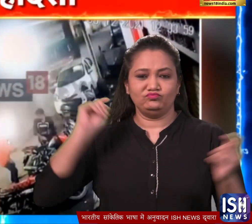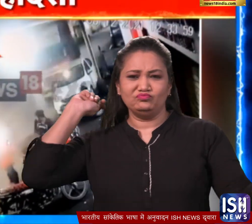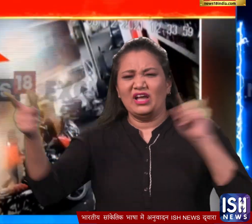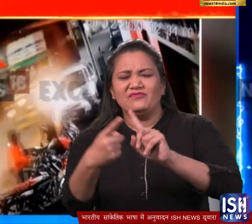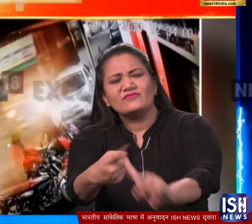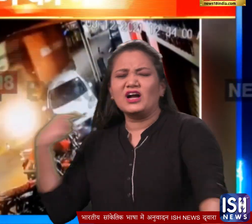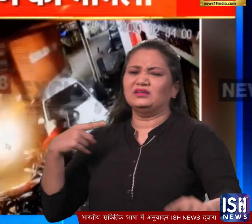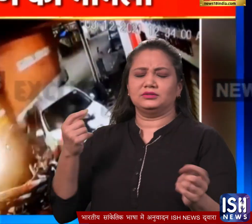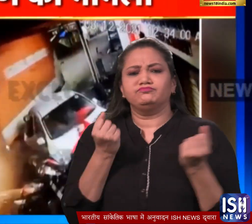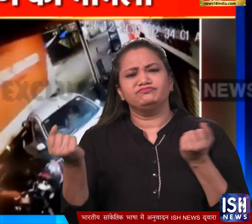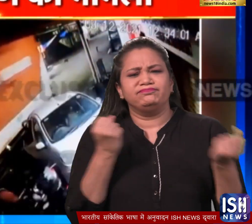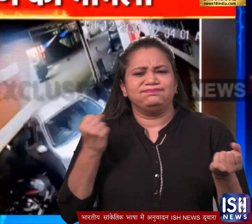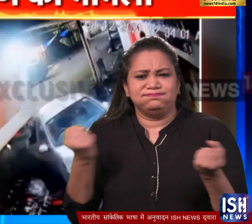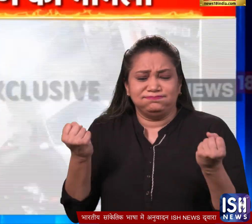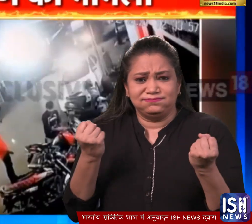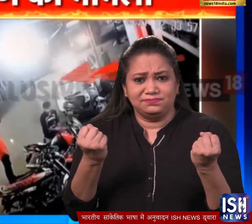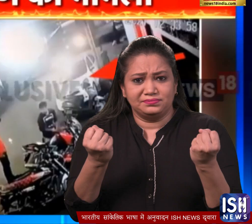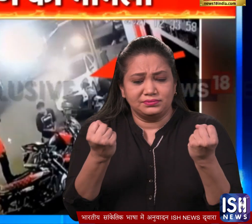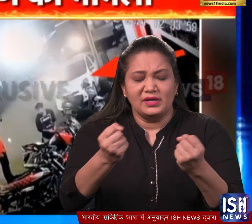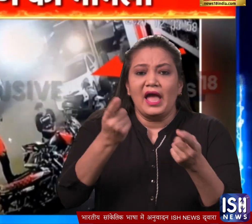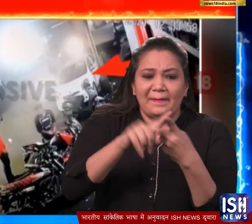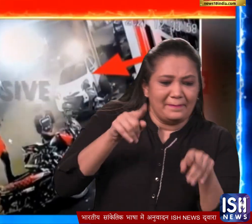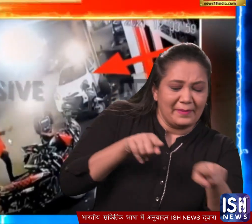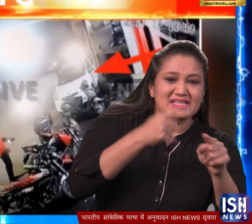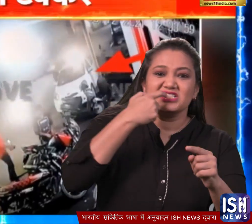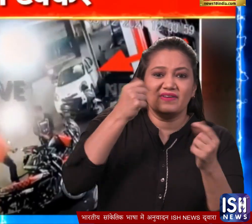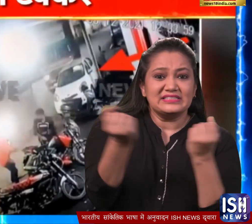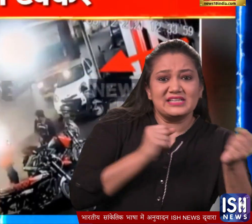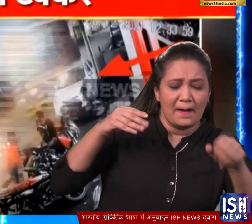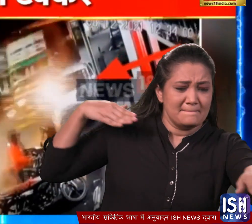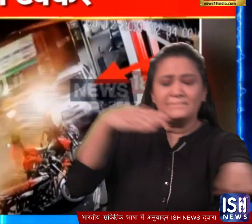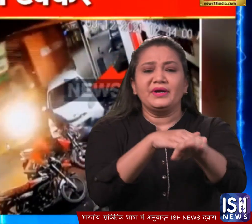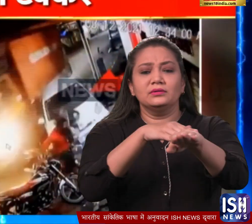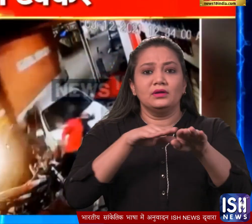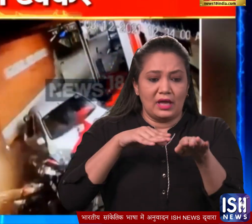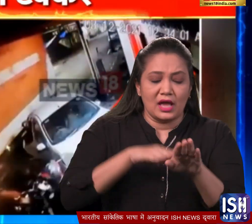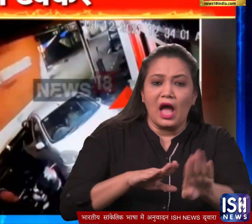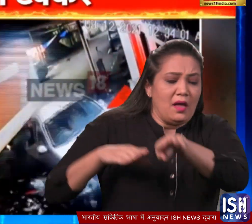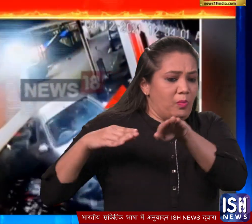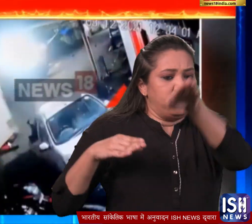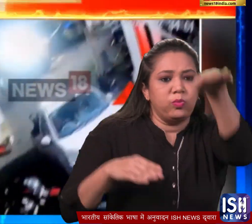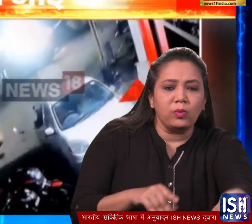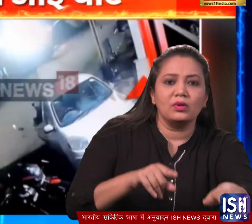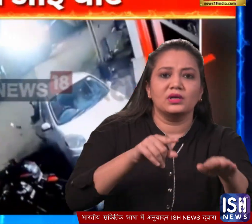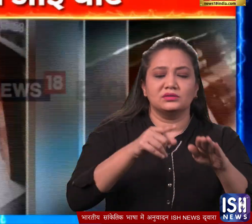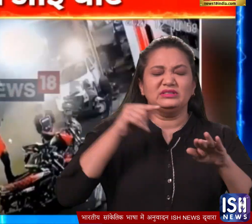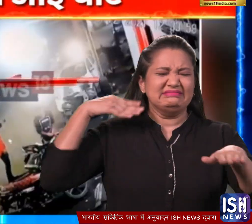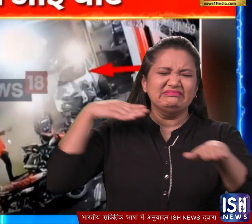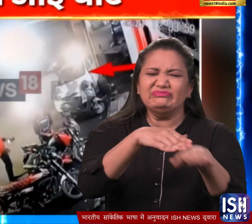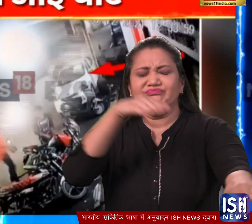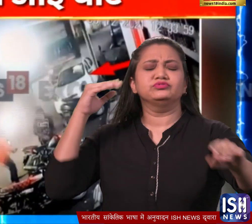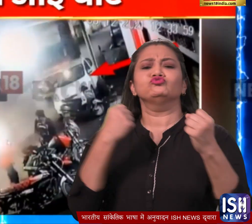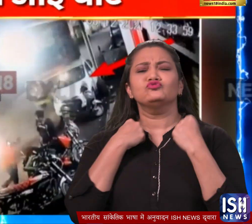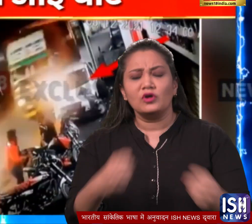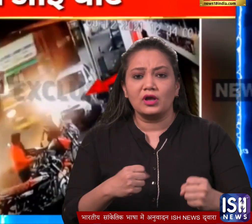इसमें वो ट्रक बहुत तेज स्पीड से आता दिखाई दिया। उसने जैसे ही सड़क किनारे खड़ी सफेद कार को टक्कर मारी, कार उछलकर आगे आ गई। ये